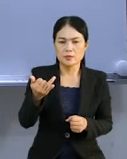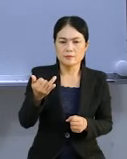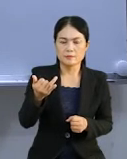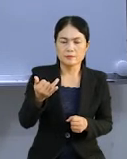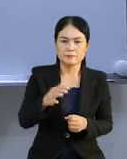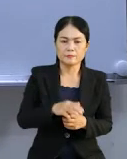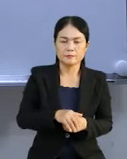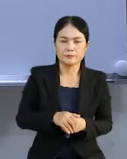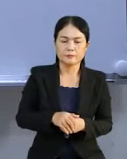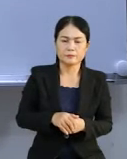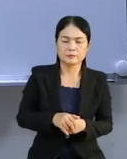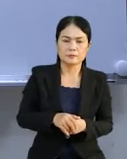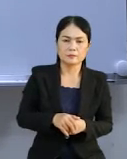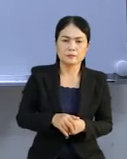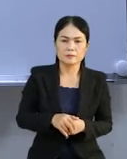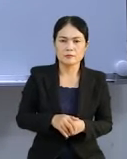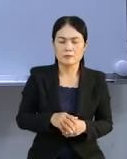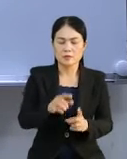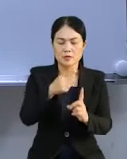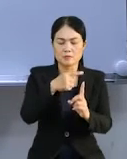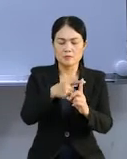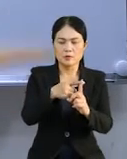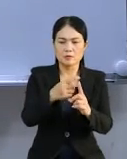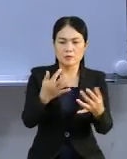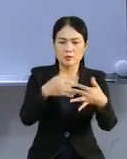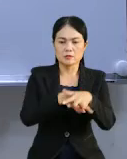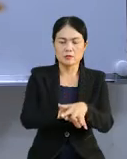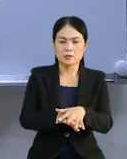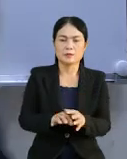pi chà hai dương từ cả bột một